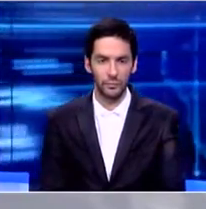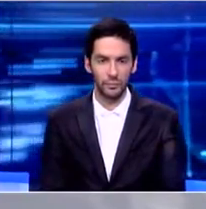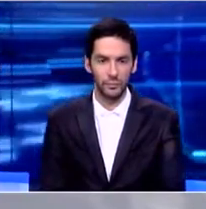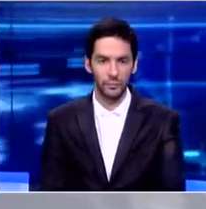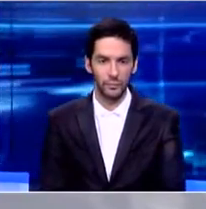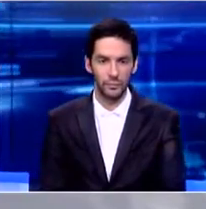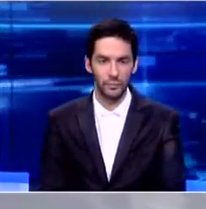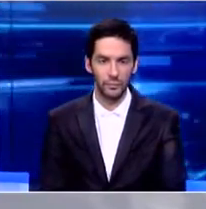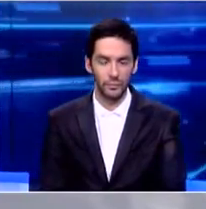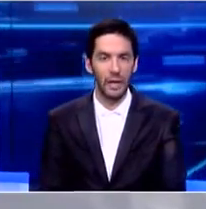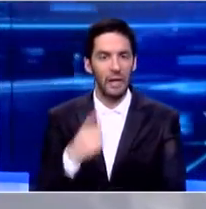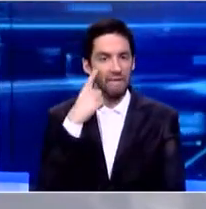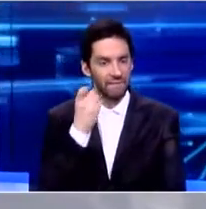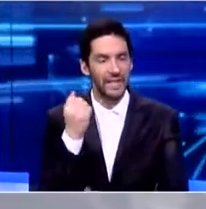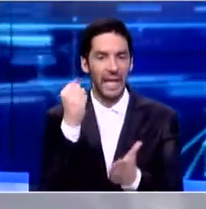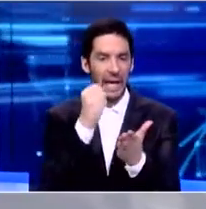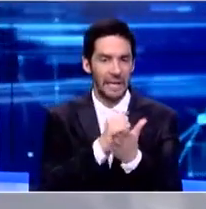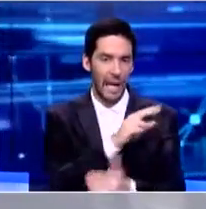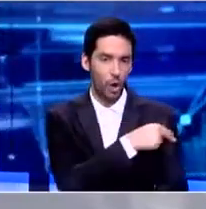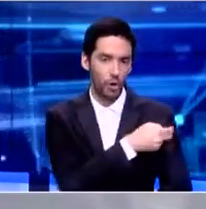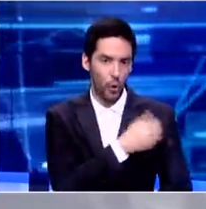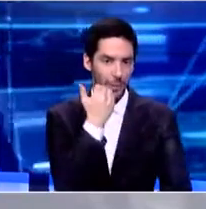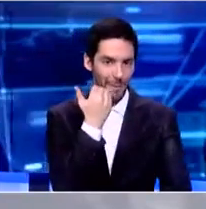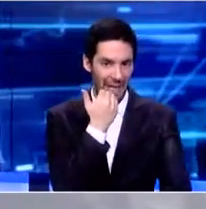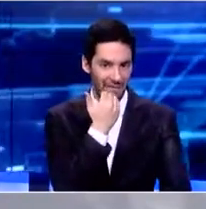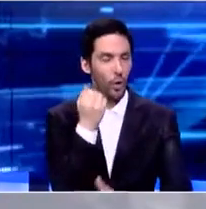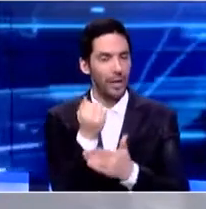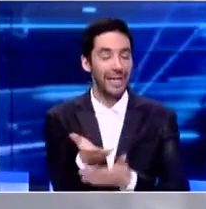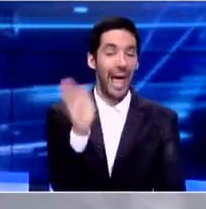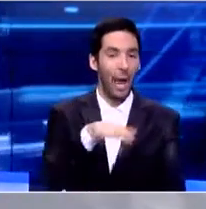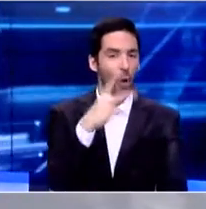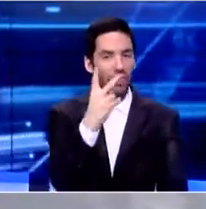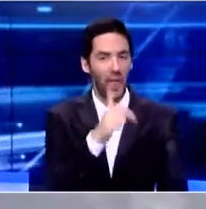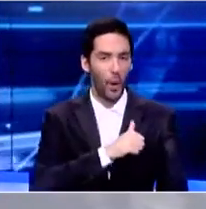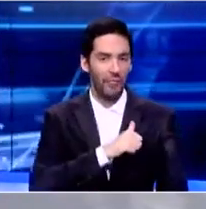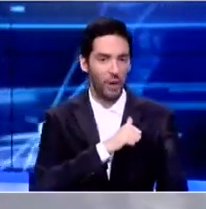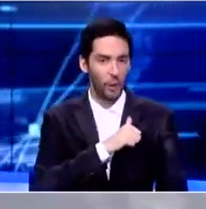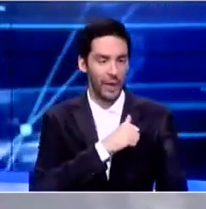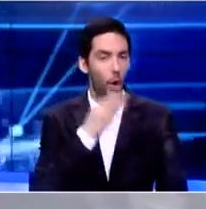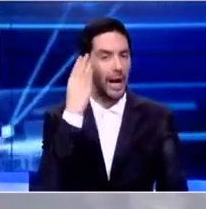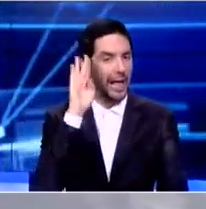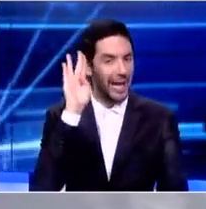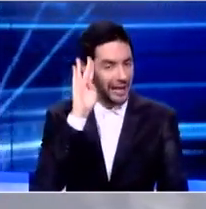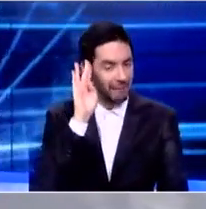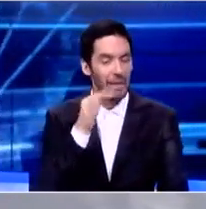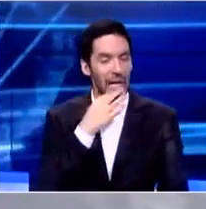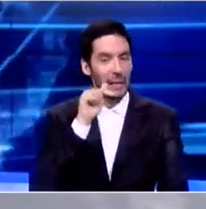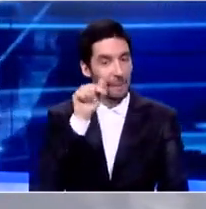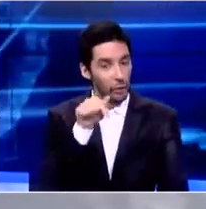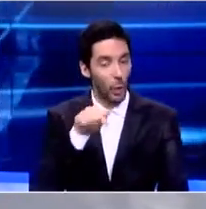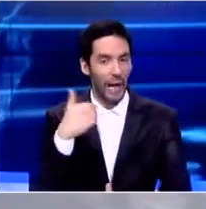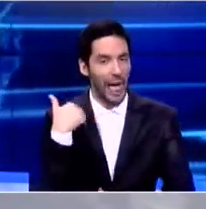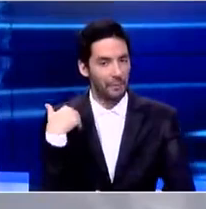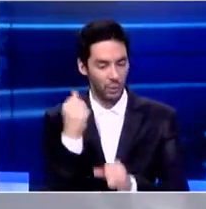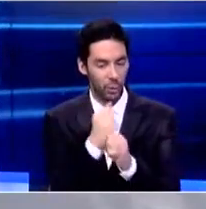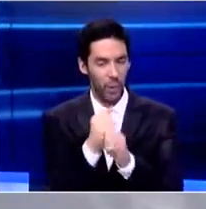και ιδιωτικά κέντρα και ιδιαίτερο ενδιαφέρον στις μέρες αυτές και θα περιμένουμε τα νέα στοιχεία, έχει